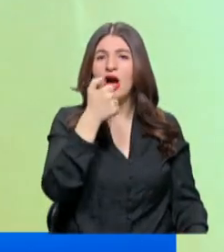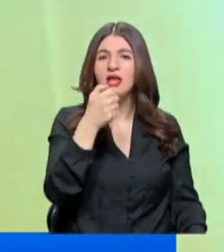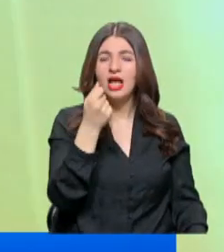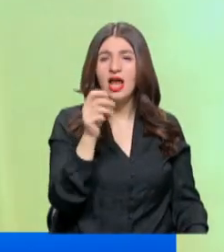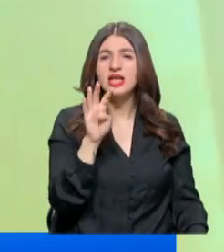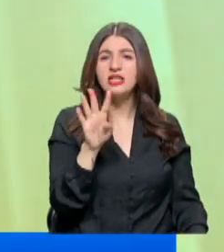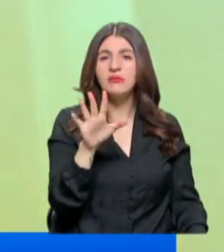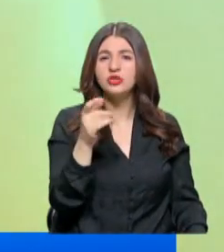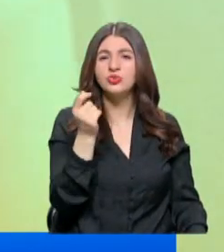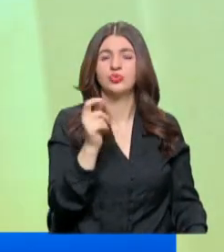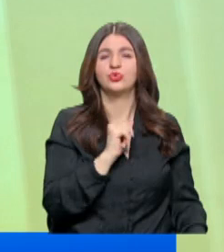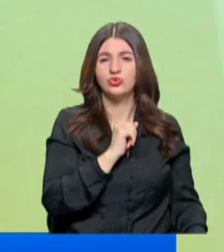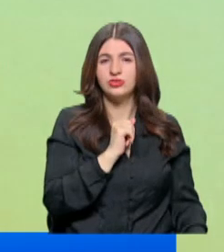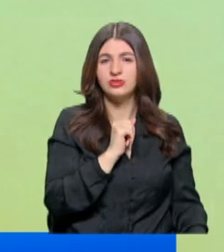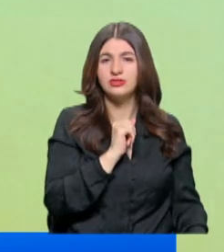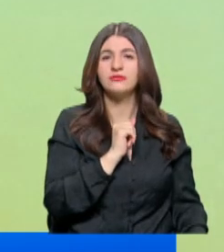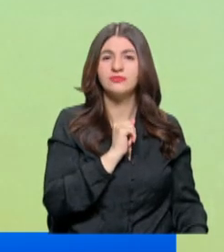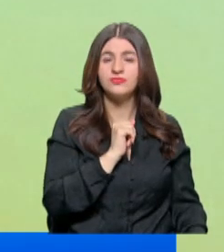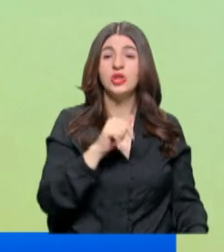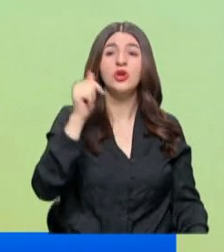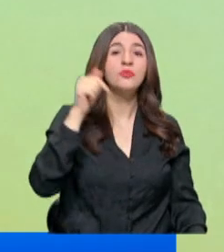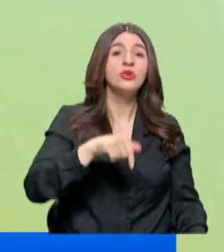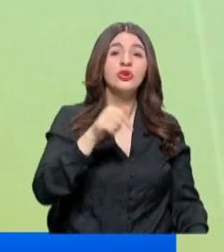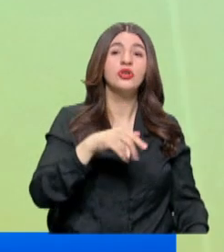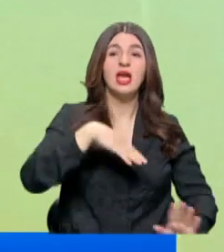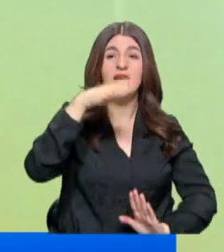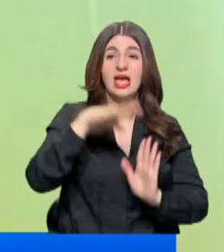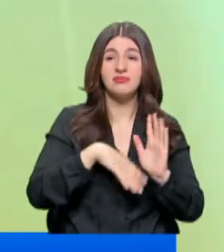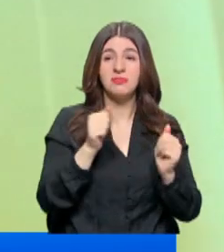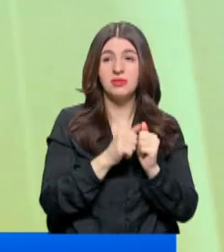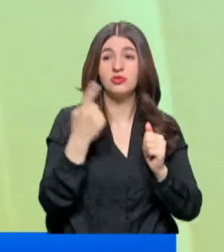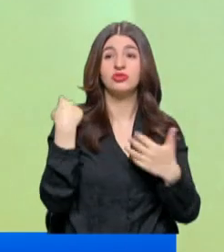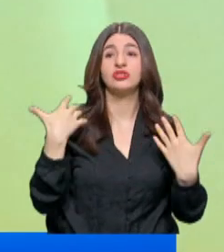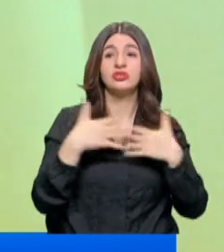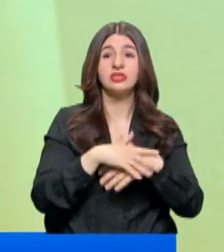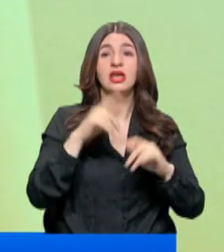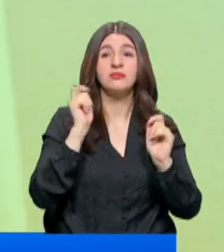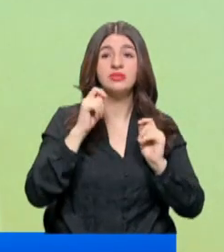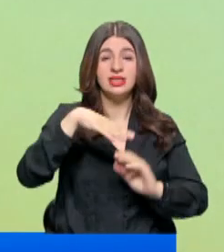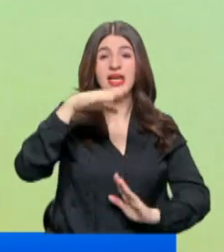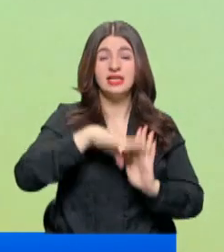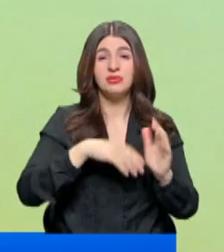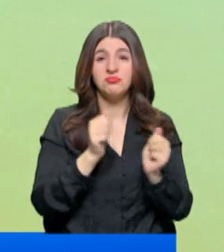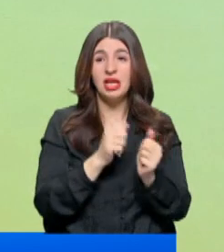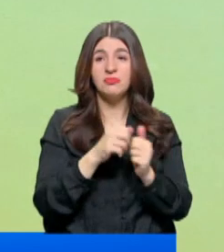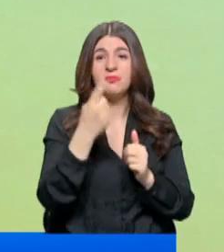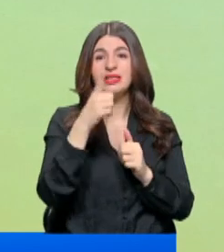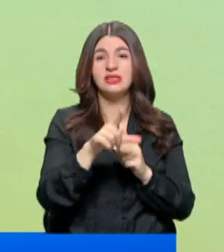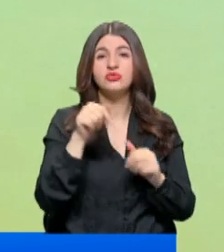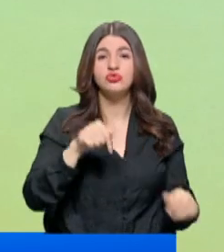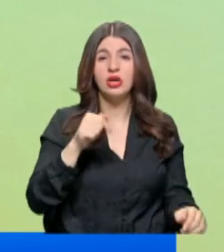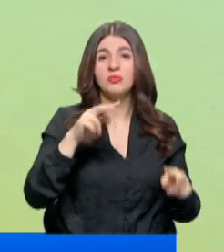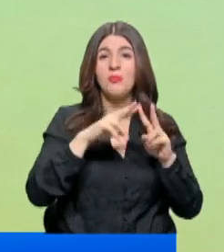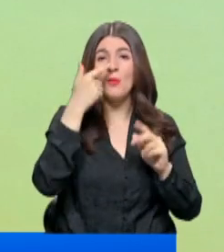6 lira 45 kuruş to bugünkü indir Ben dün gece gerçekleşen indirimli litresi